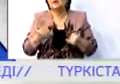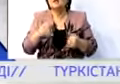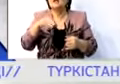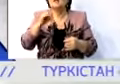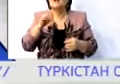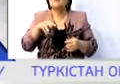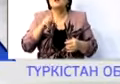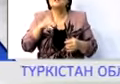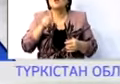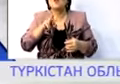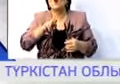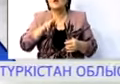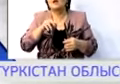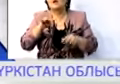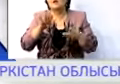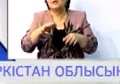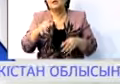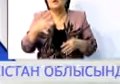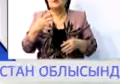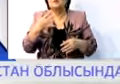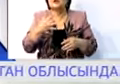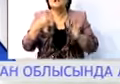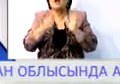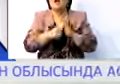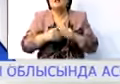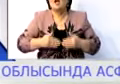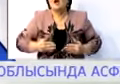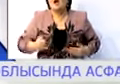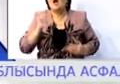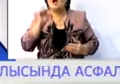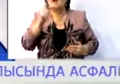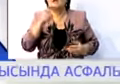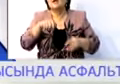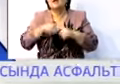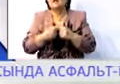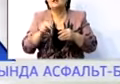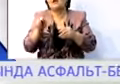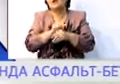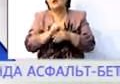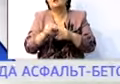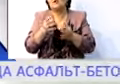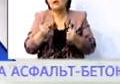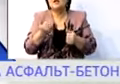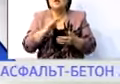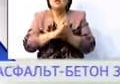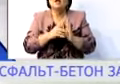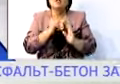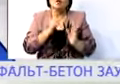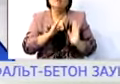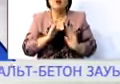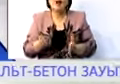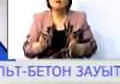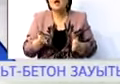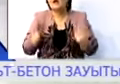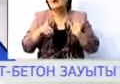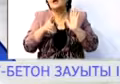травматология бөлімшесінде сол жаққа 5-6 қабырғаның сынуы диагнозымен емін қабылдап жатыр. Жағдайы бір қалыпты.